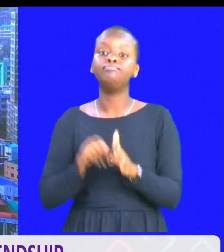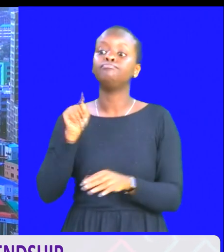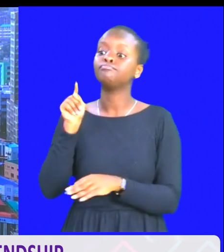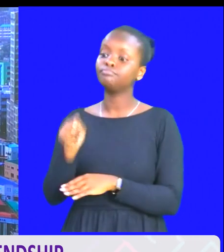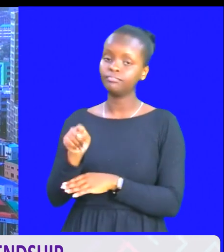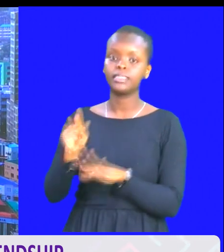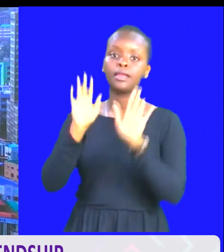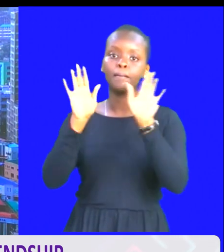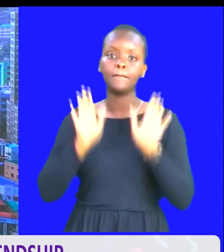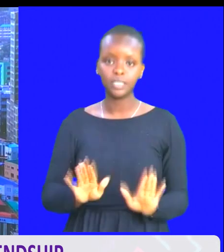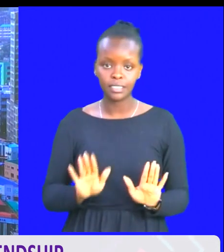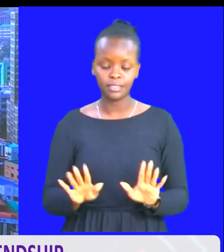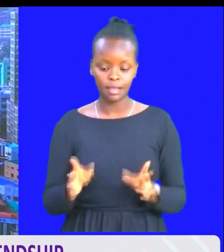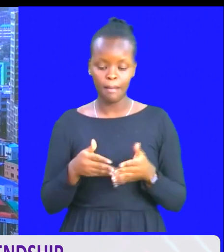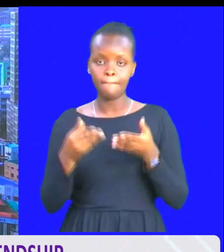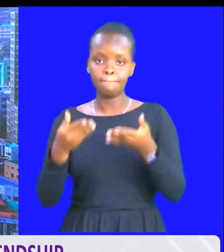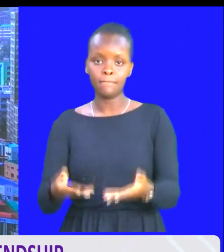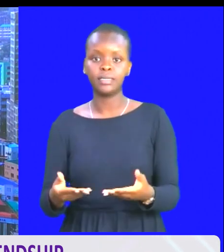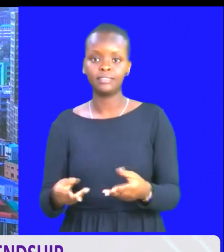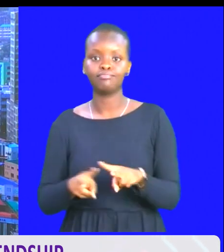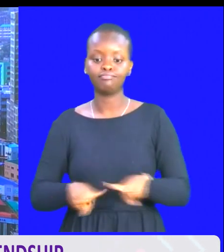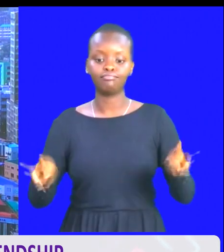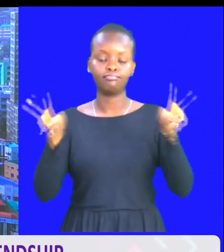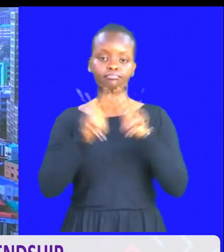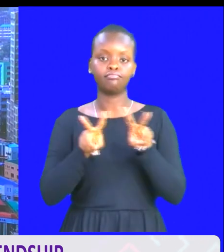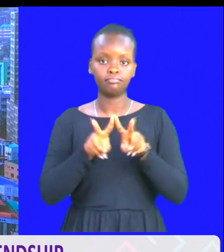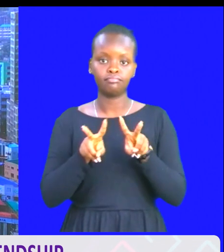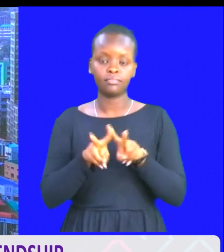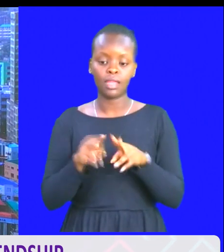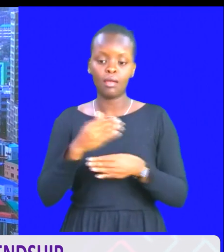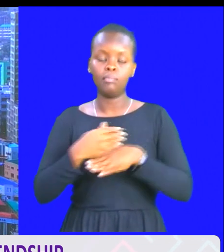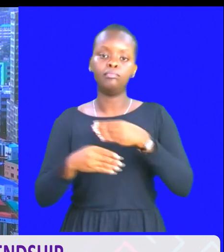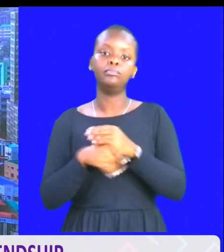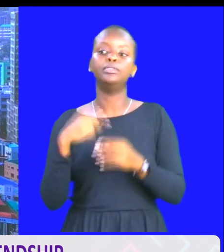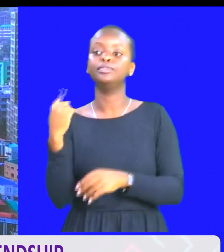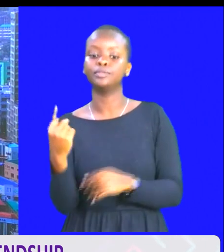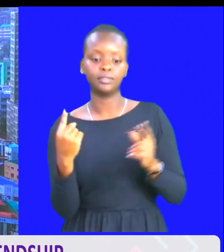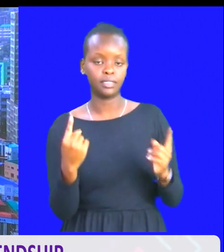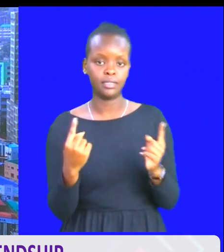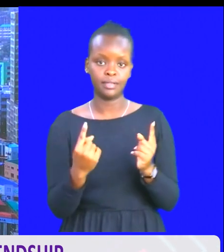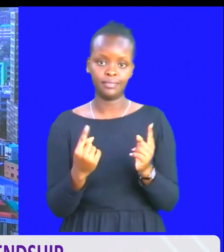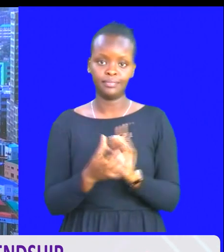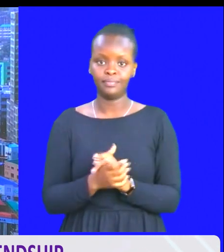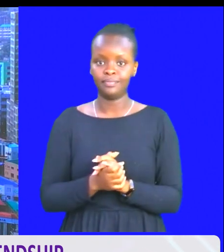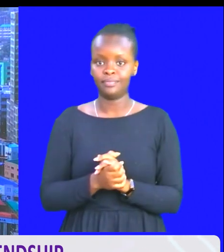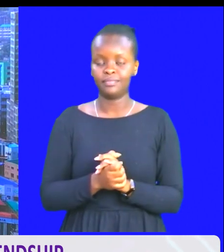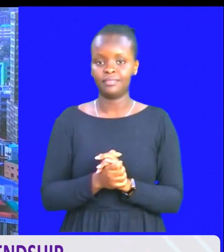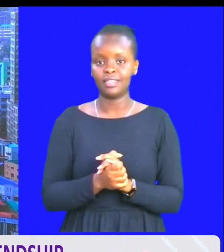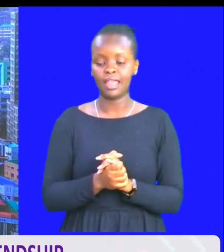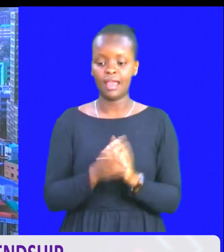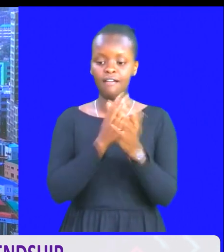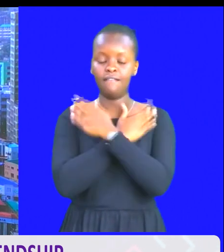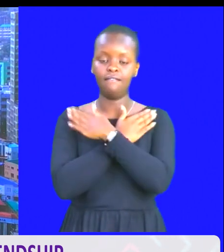bringing you your value ya your best ni kitu ya kujengana ile ni best ya kujengana ama unaonaje mtu wangu hapo vile umesema best